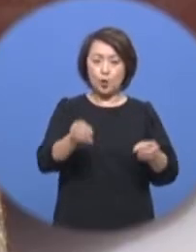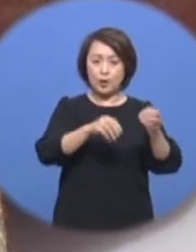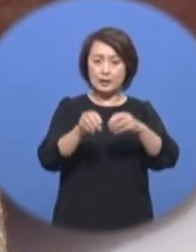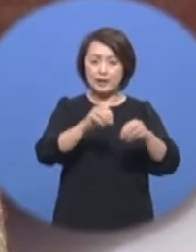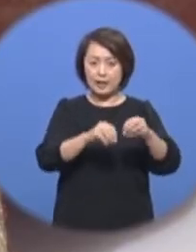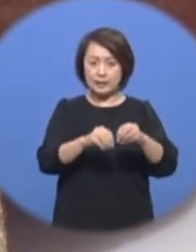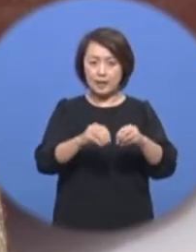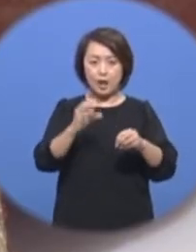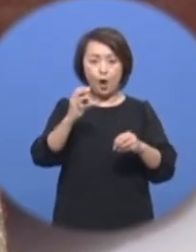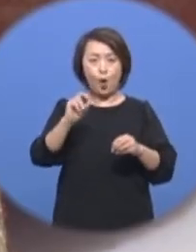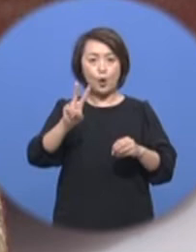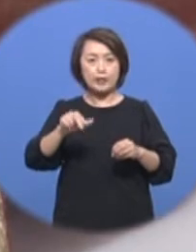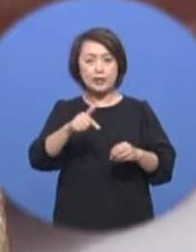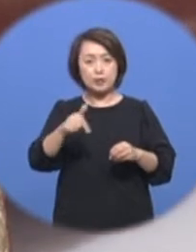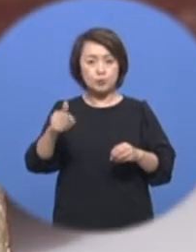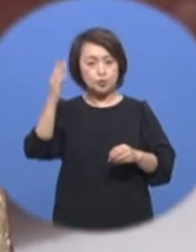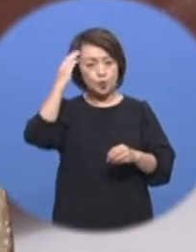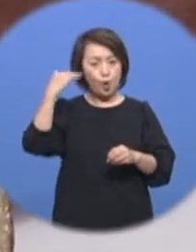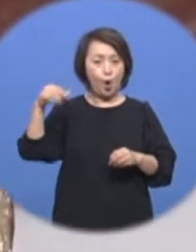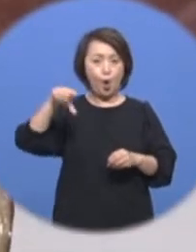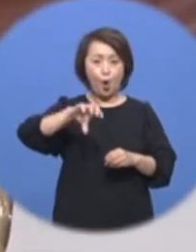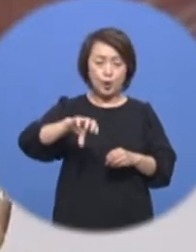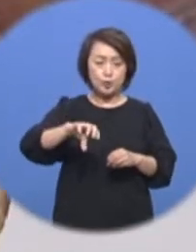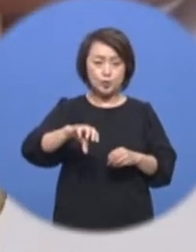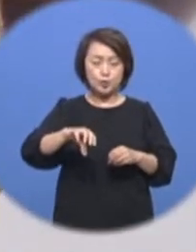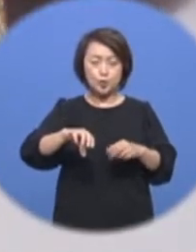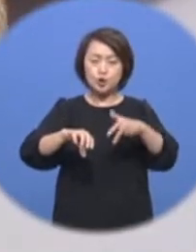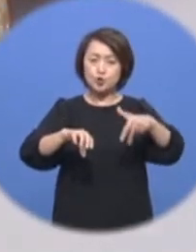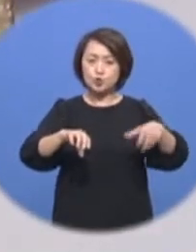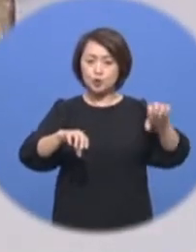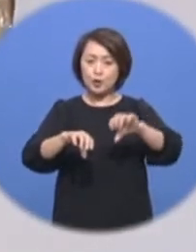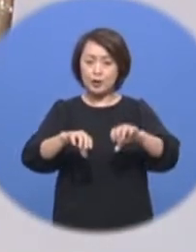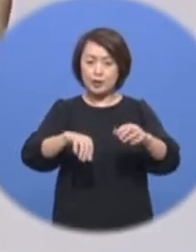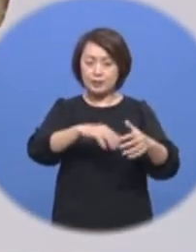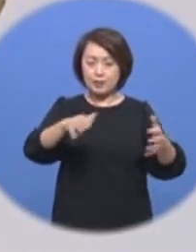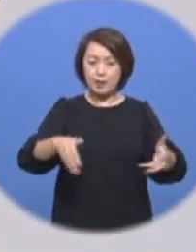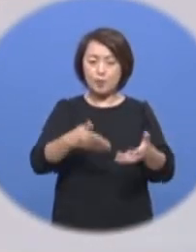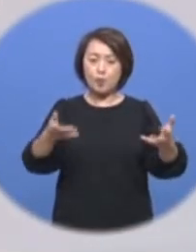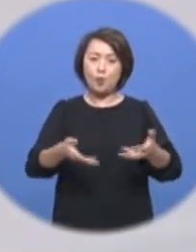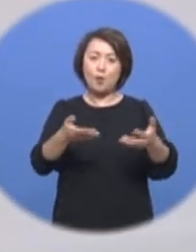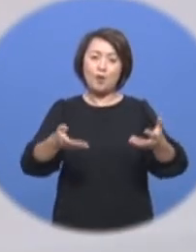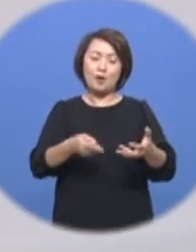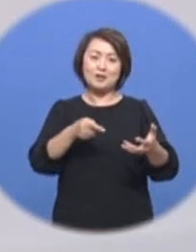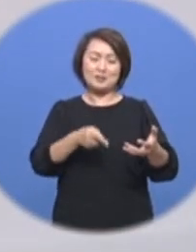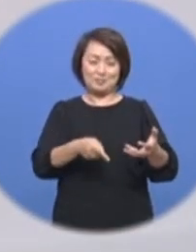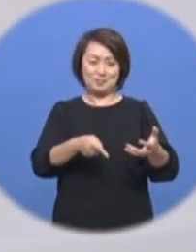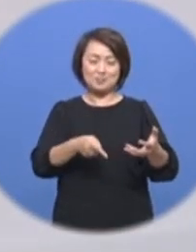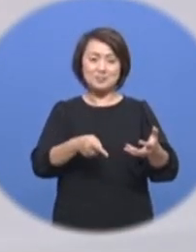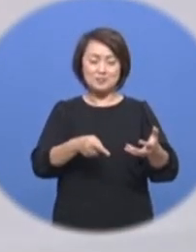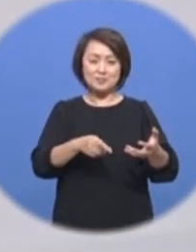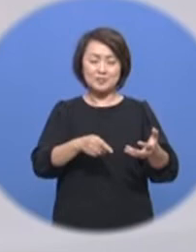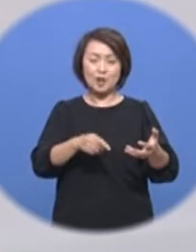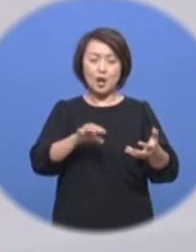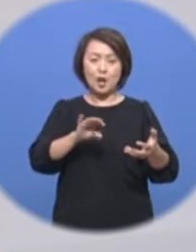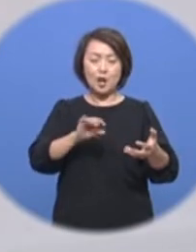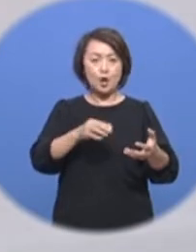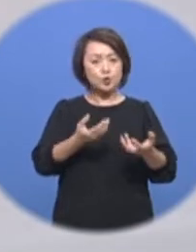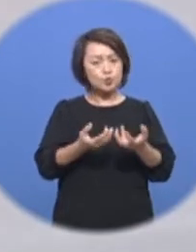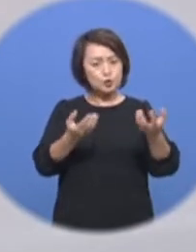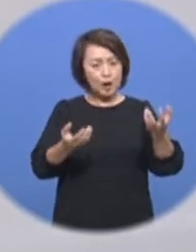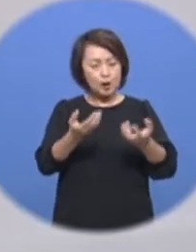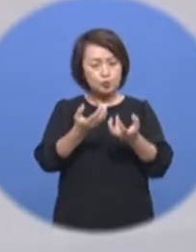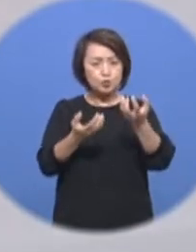にオリーブオイルとバルサミコ酢なんかをかけたおしゃれな感じに仕上がるサラダなんですけれども、イチジクがすごく果物ってい